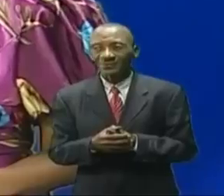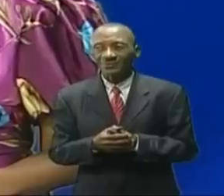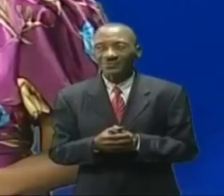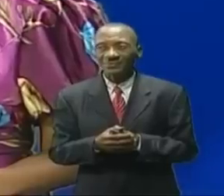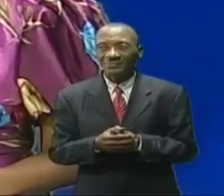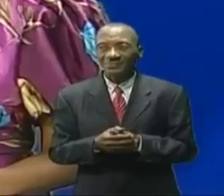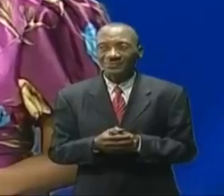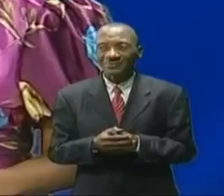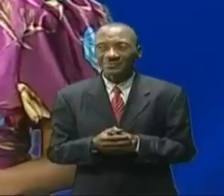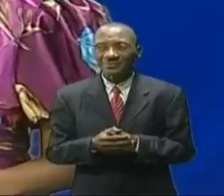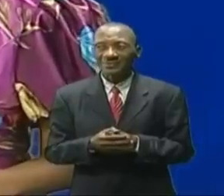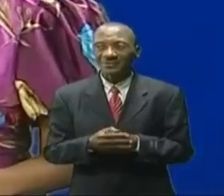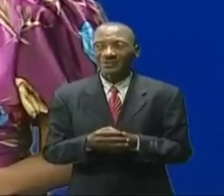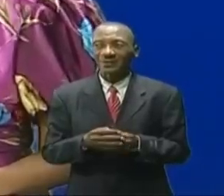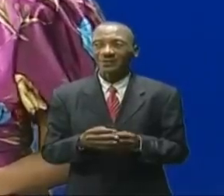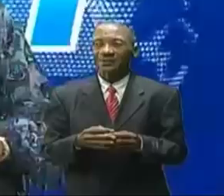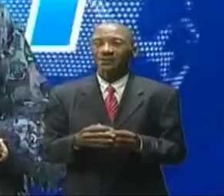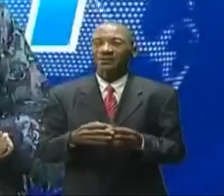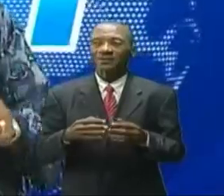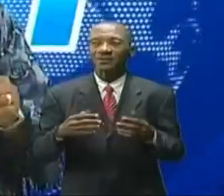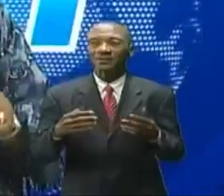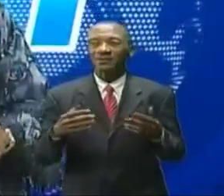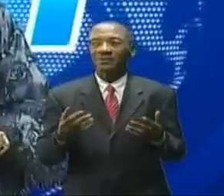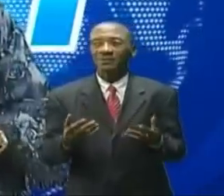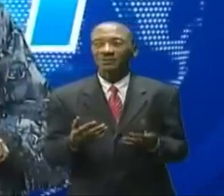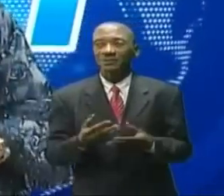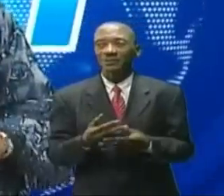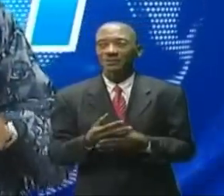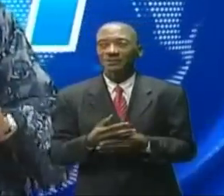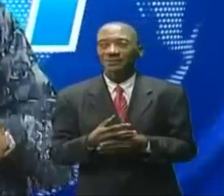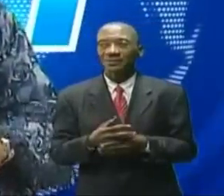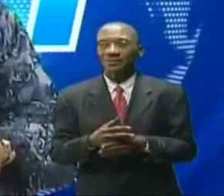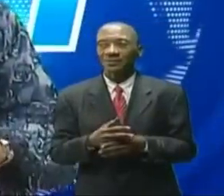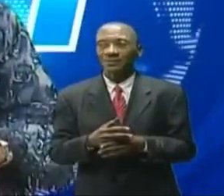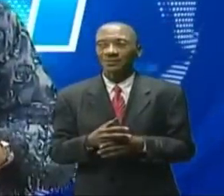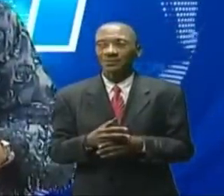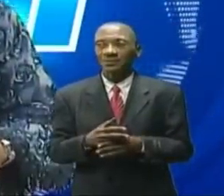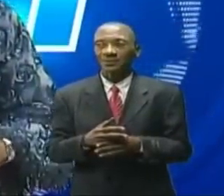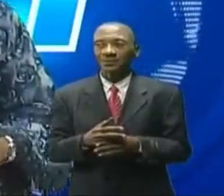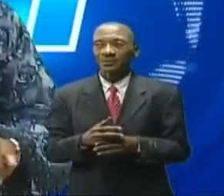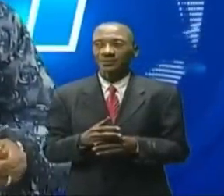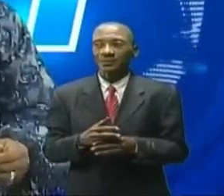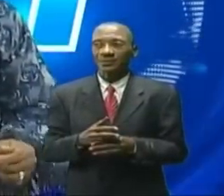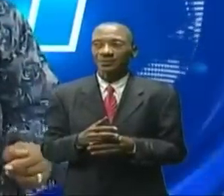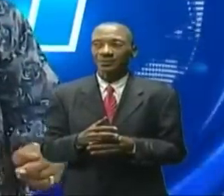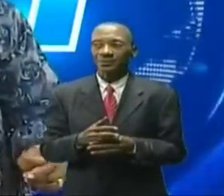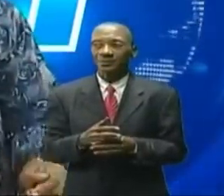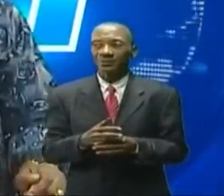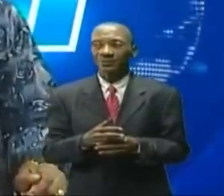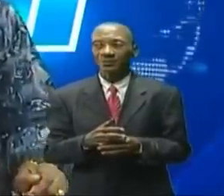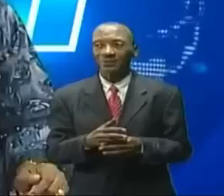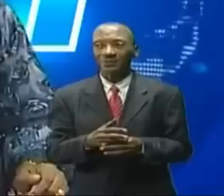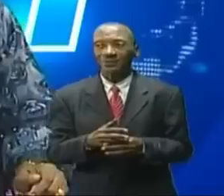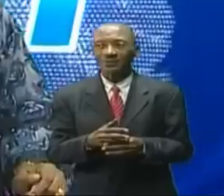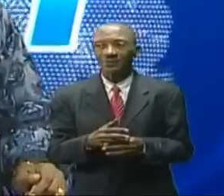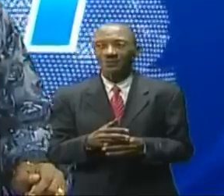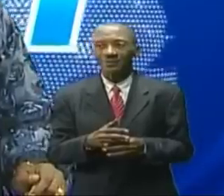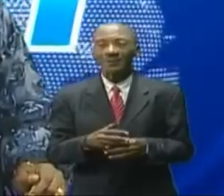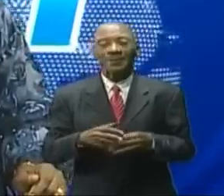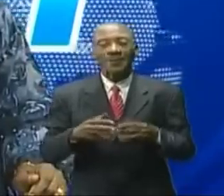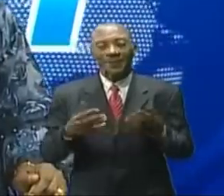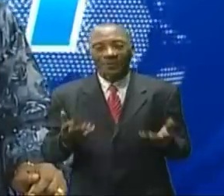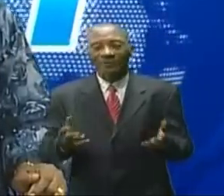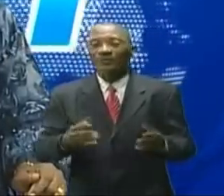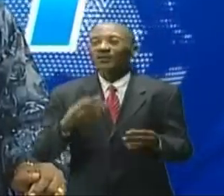artiste poète. C'est bien ça. Vous chantez, vous déclarez le Congo. Nous sommes à la veille du 73e anniversaire